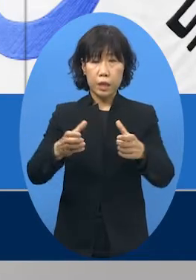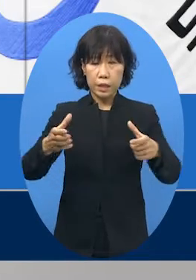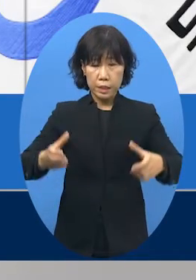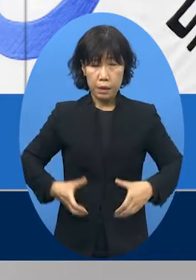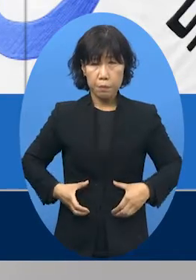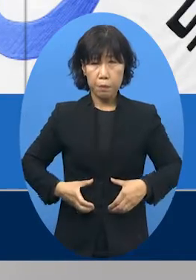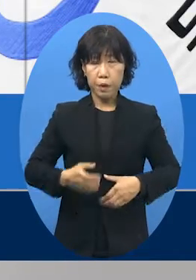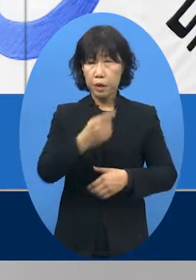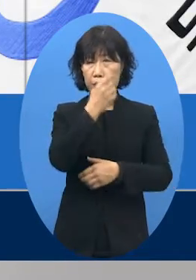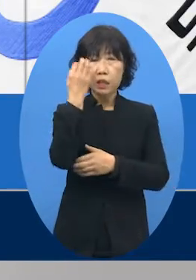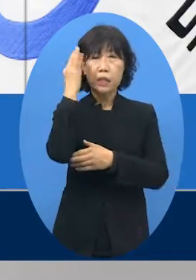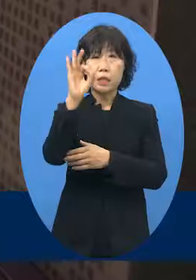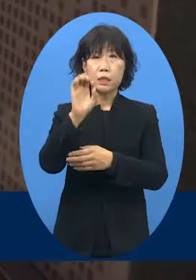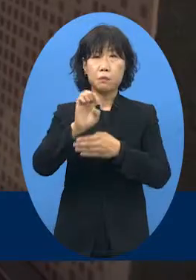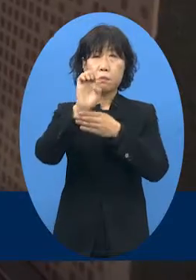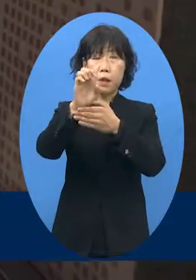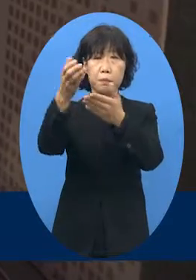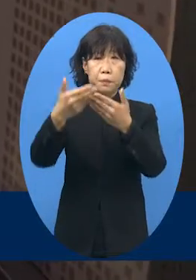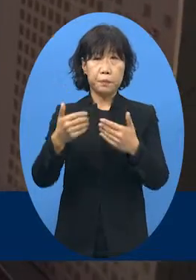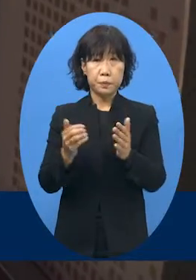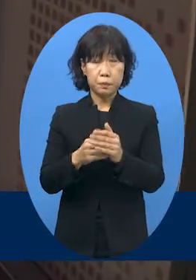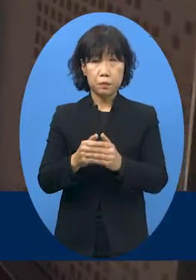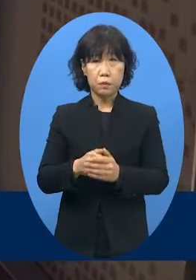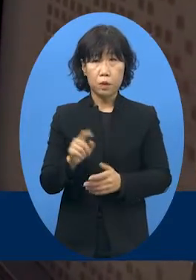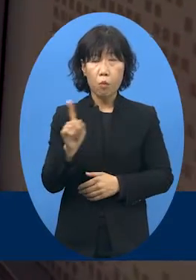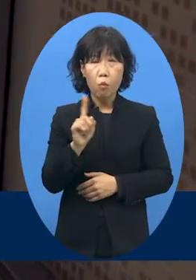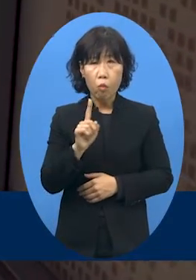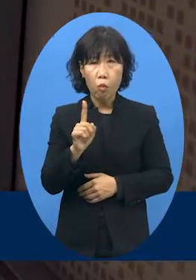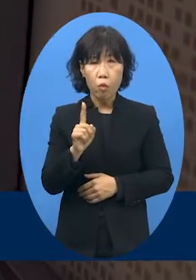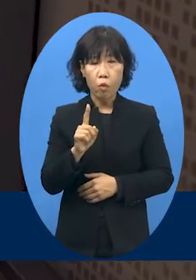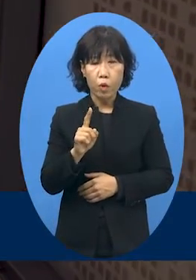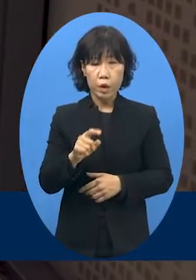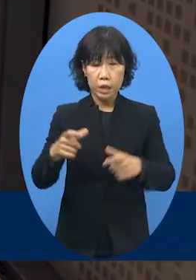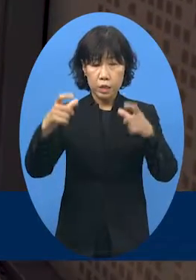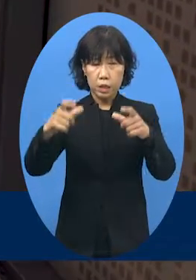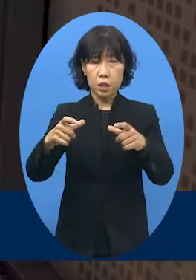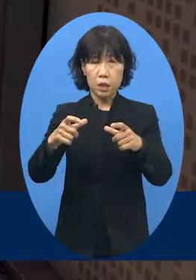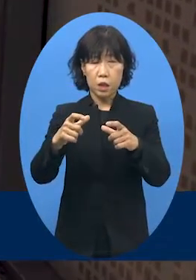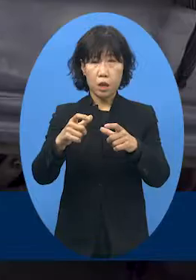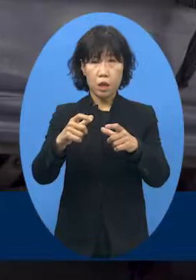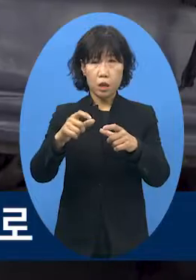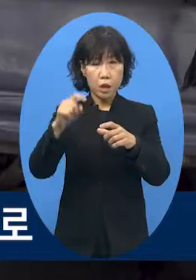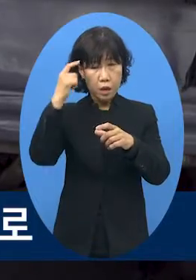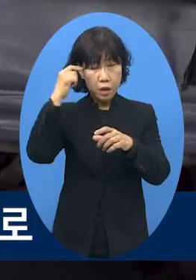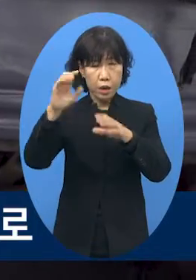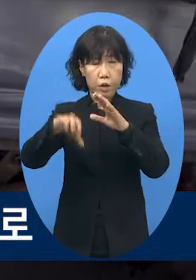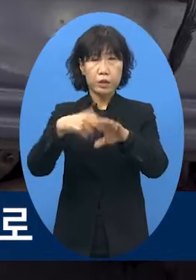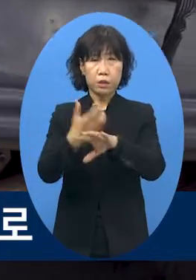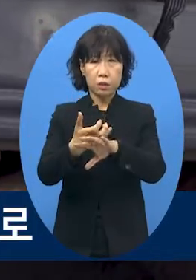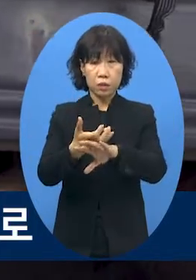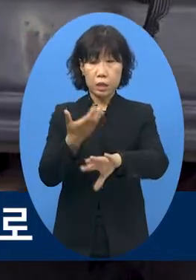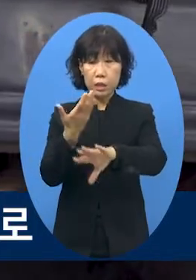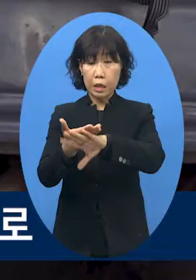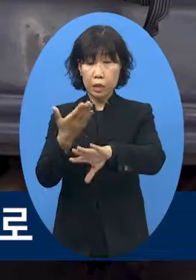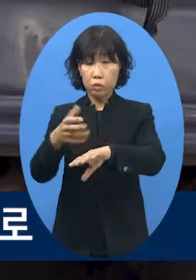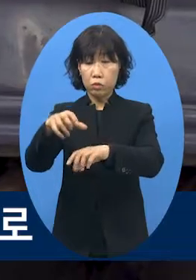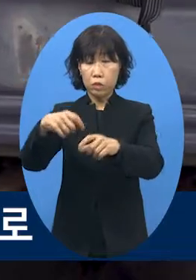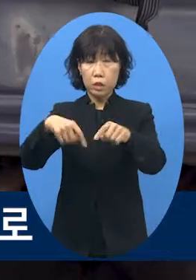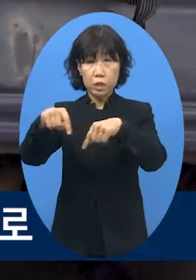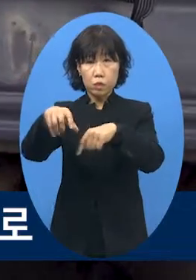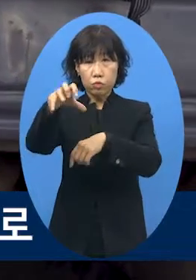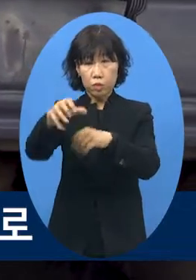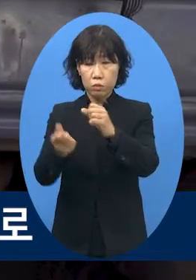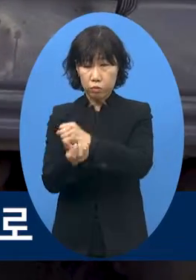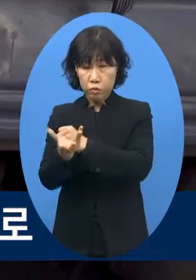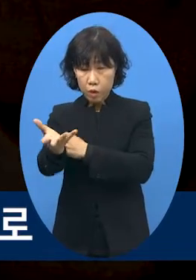인증패를 받았습니다 혁신 챔피언 인증패 는 지역이 혁신적인 우수 성과를 타 자치단체로 확산해 주민